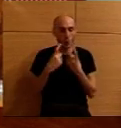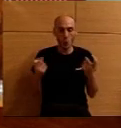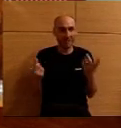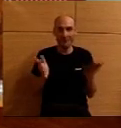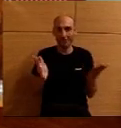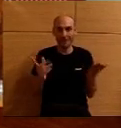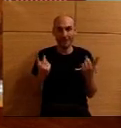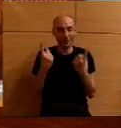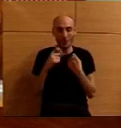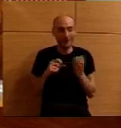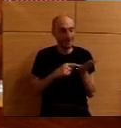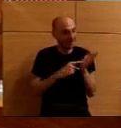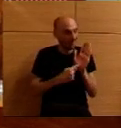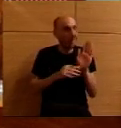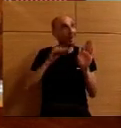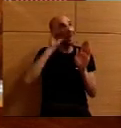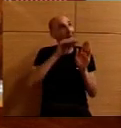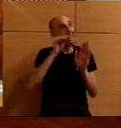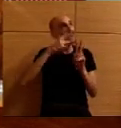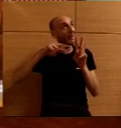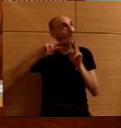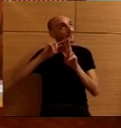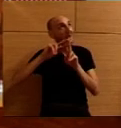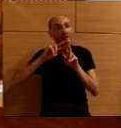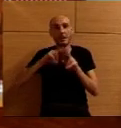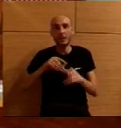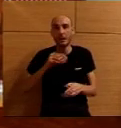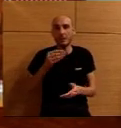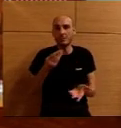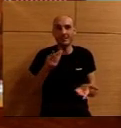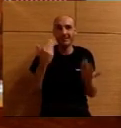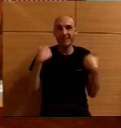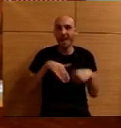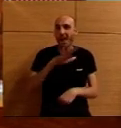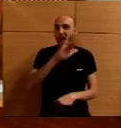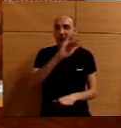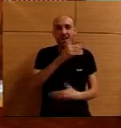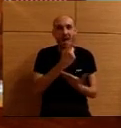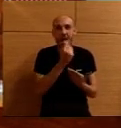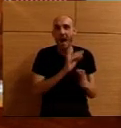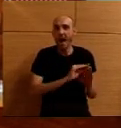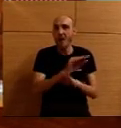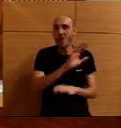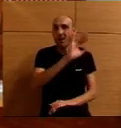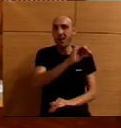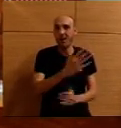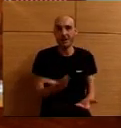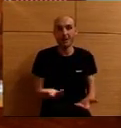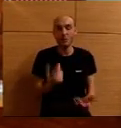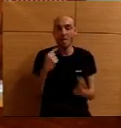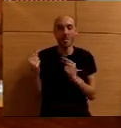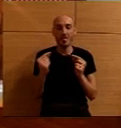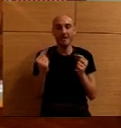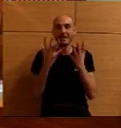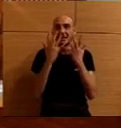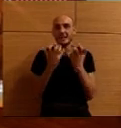donant, senyor Segarra. És molt senzill. Si podem fer un debat polític, però és que és difícil moltes vegades fer un debat polític seriós